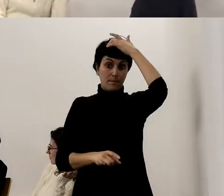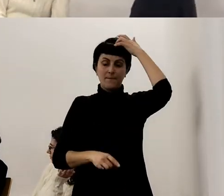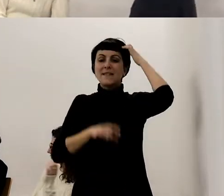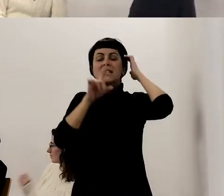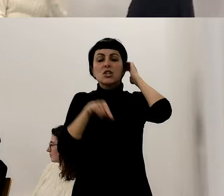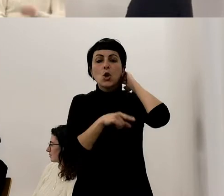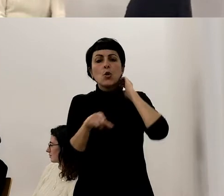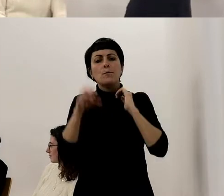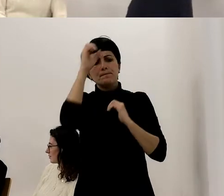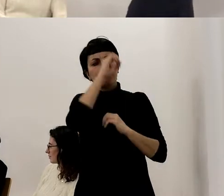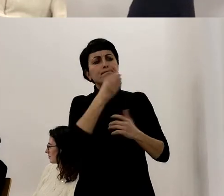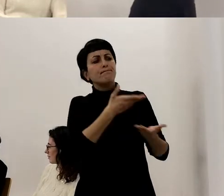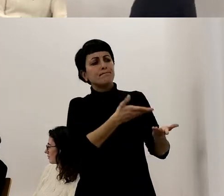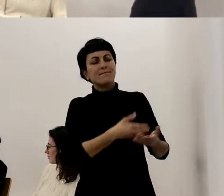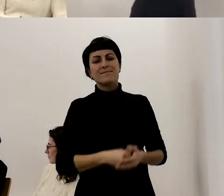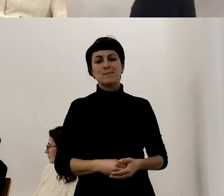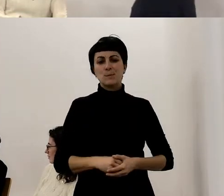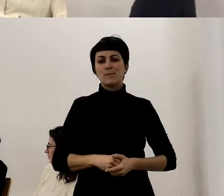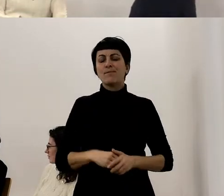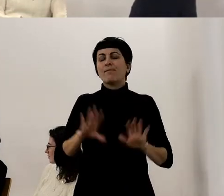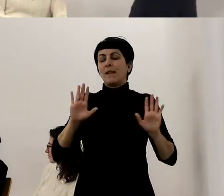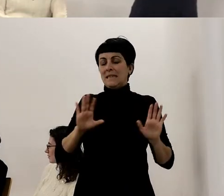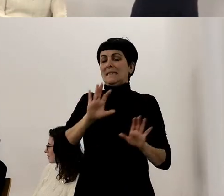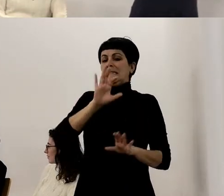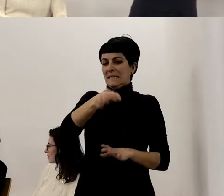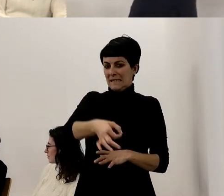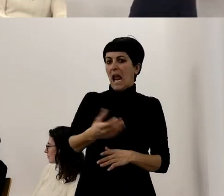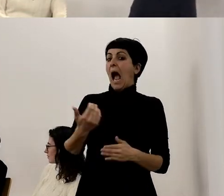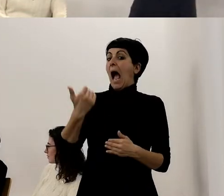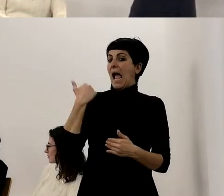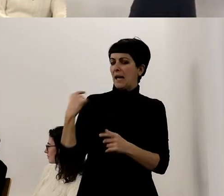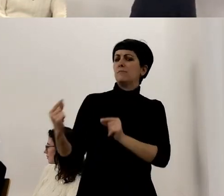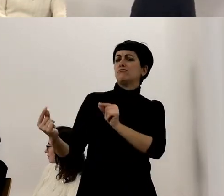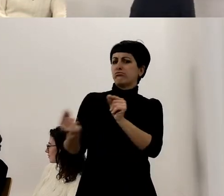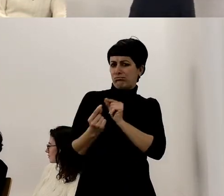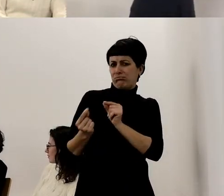Sí, però això és una discussió que vam tenir també ahir.